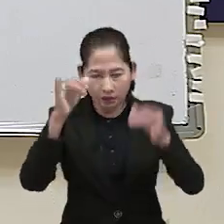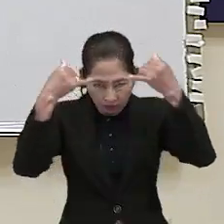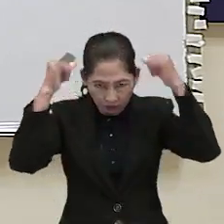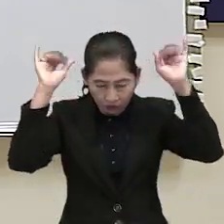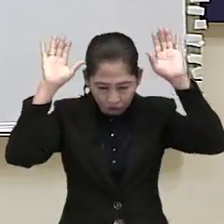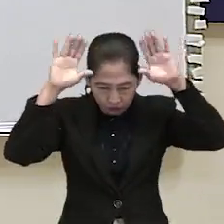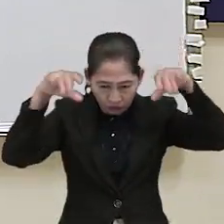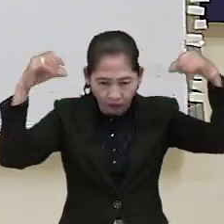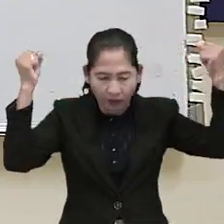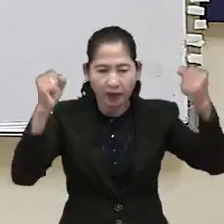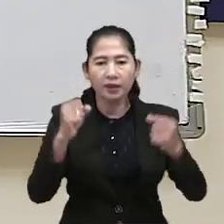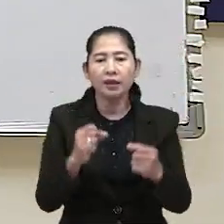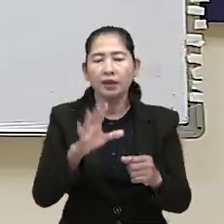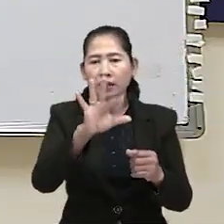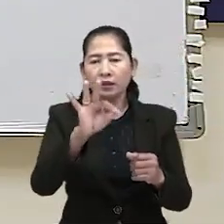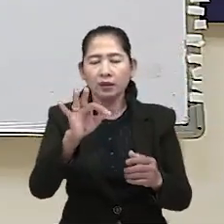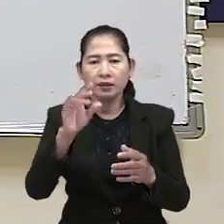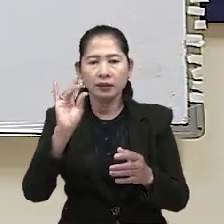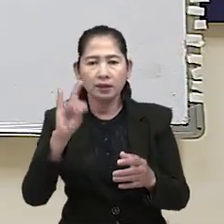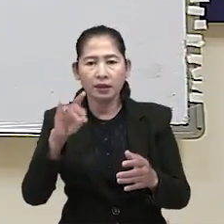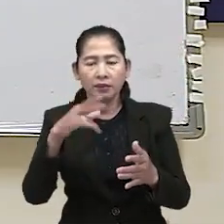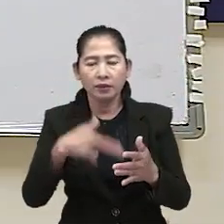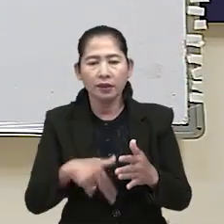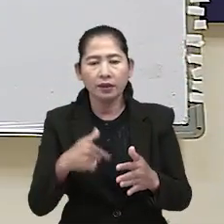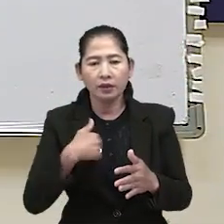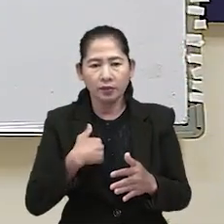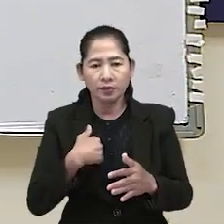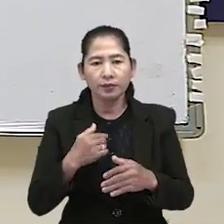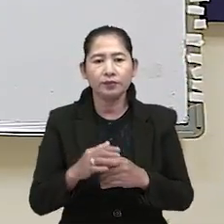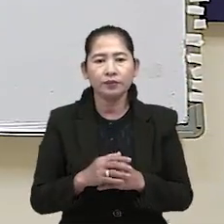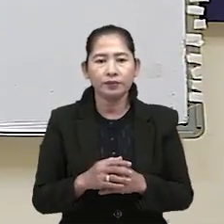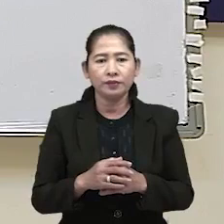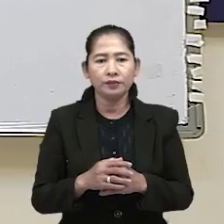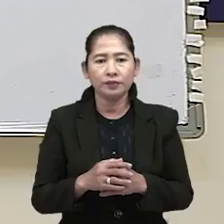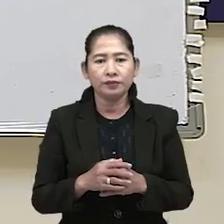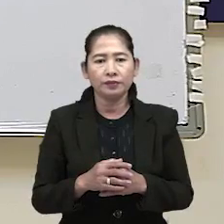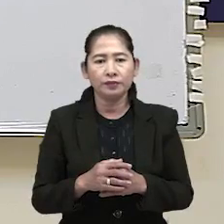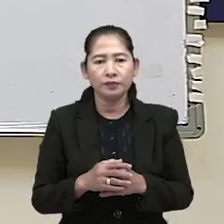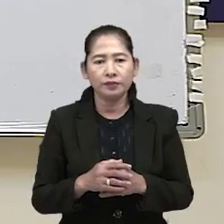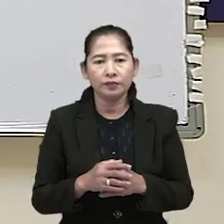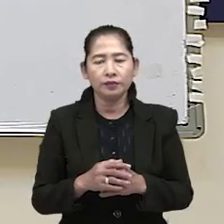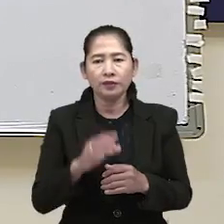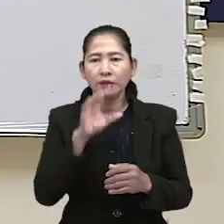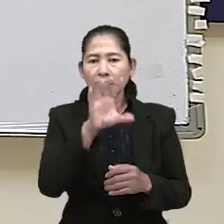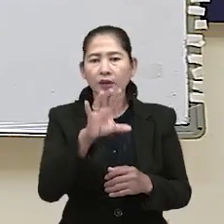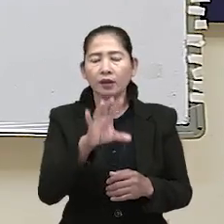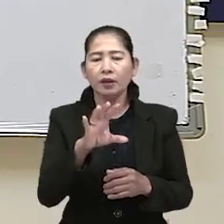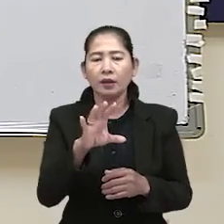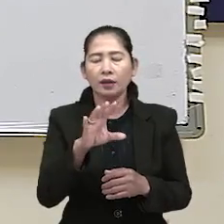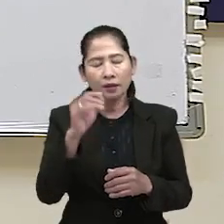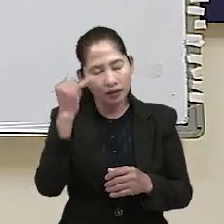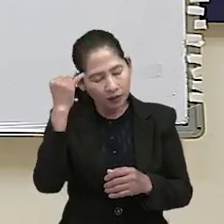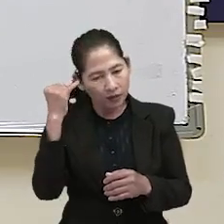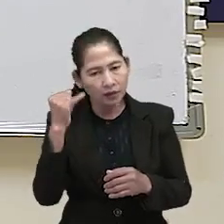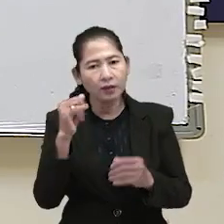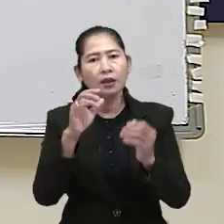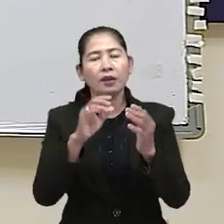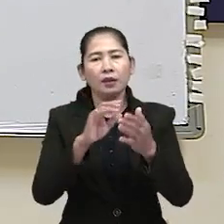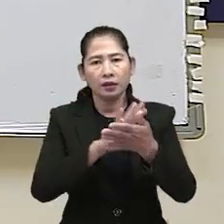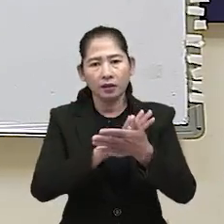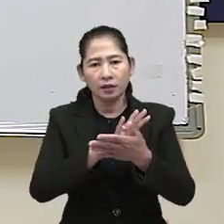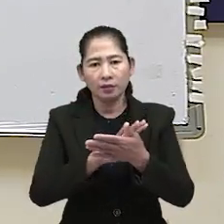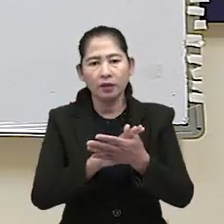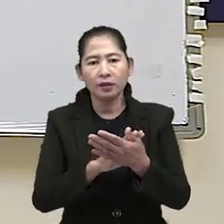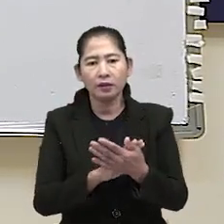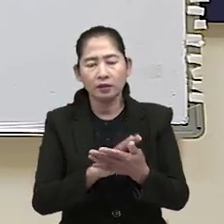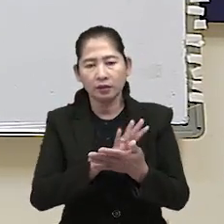បីអញ្ចឹងទៅឥឡូវកូនយកសត្វអីទាំងអស់គ្នាចាសម្រាប់អ្នកគ្រូយកសត្វឆ្កែមកធ្វើការតែងជាបទកកតិណាកូនណា